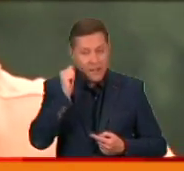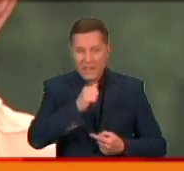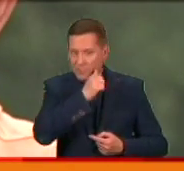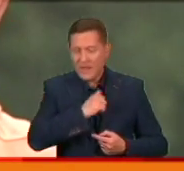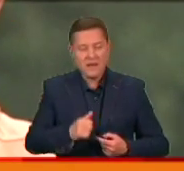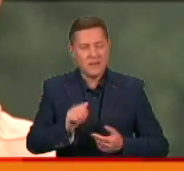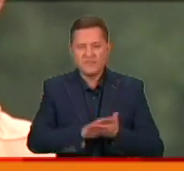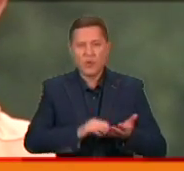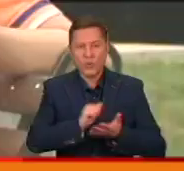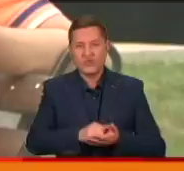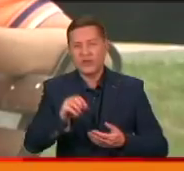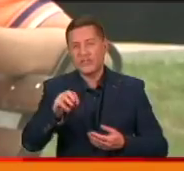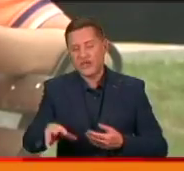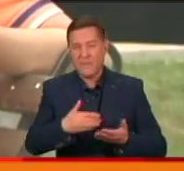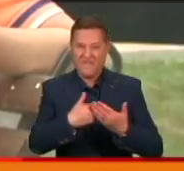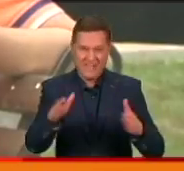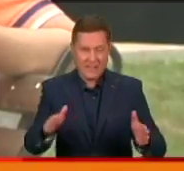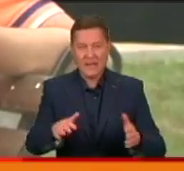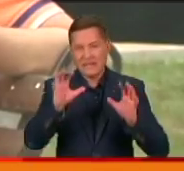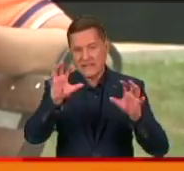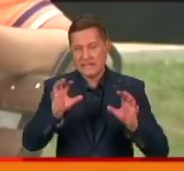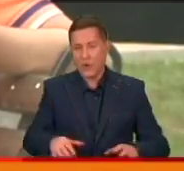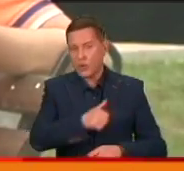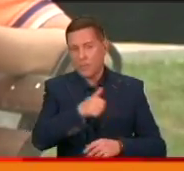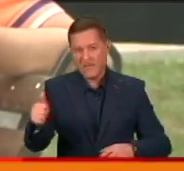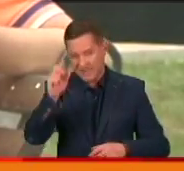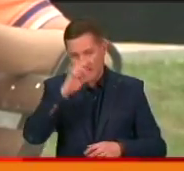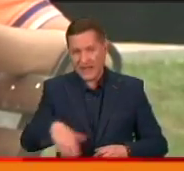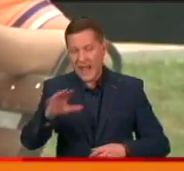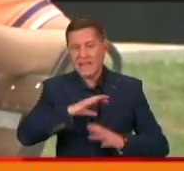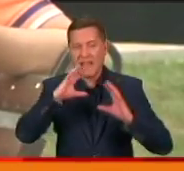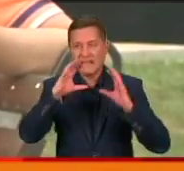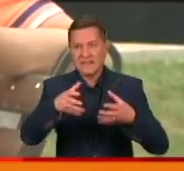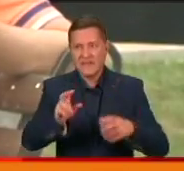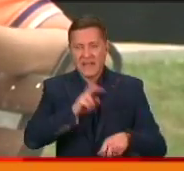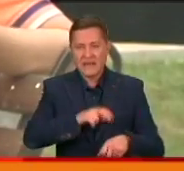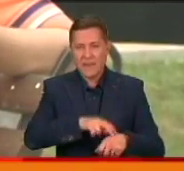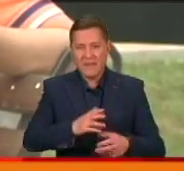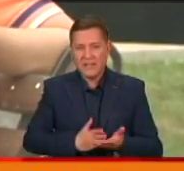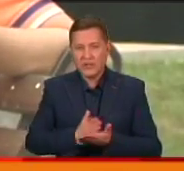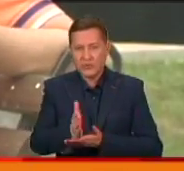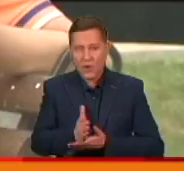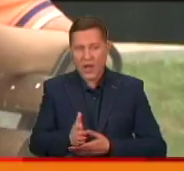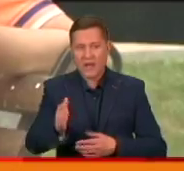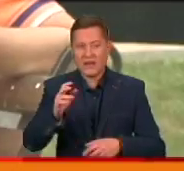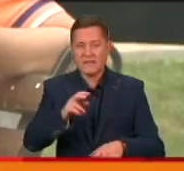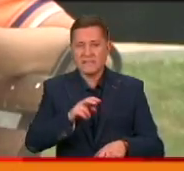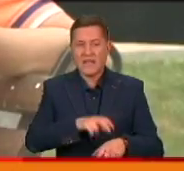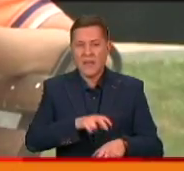ніж відкритий і законний. В провідних країнах світу, скажімо, на медичну галузь такі кошти йдуть, на